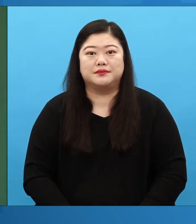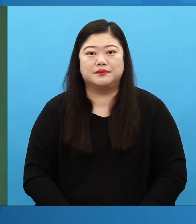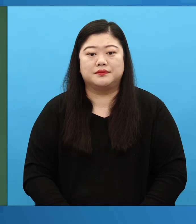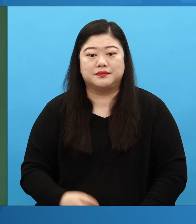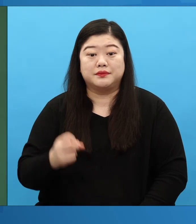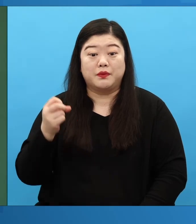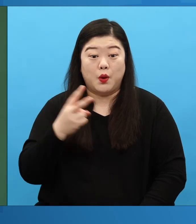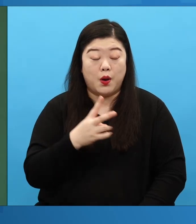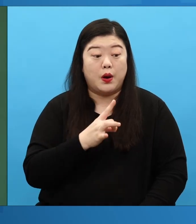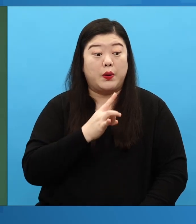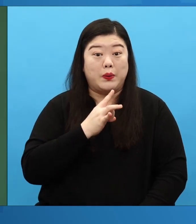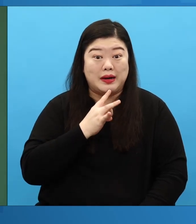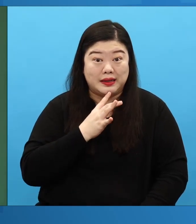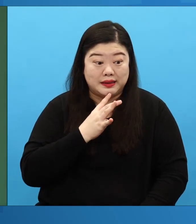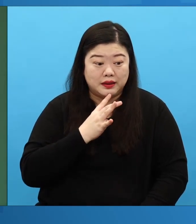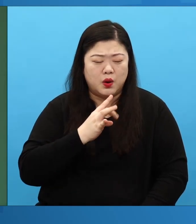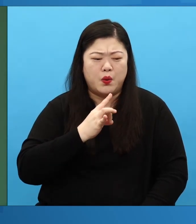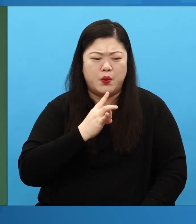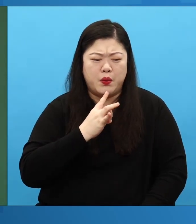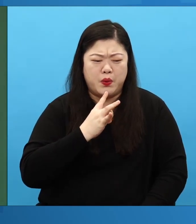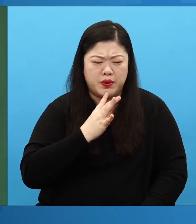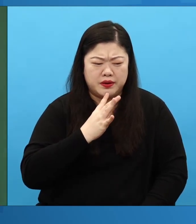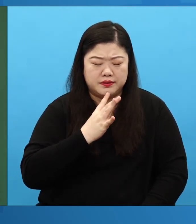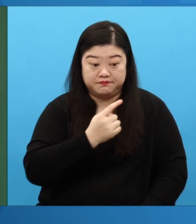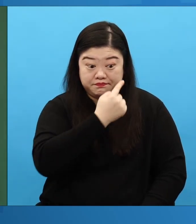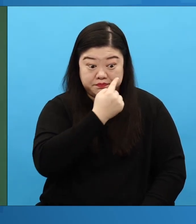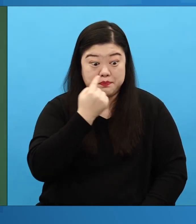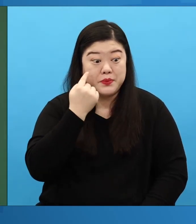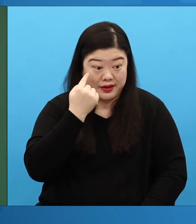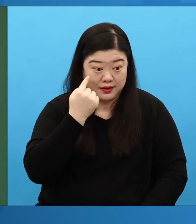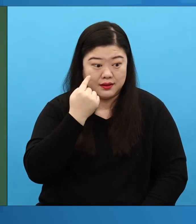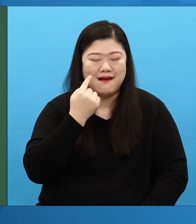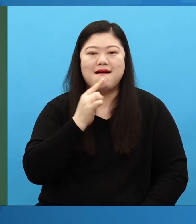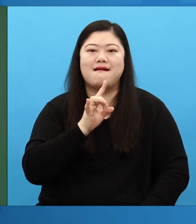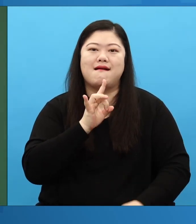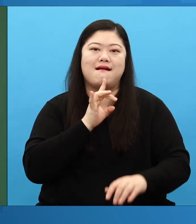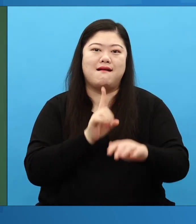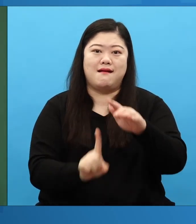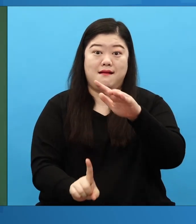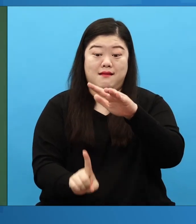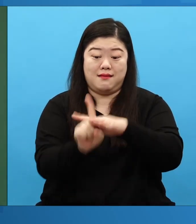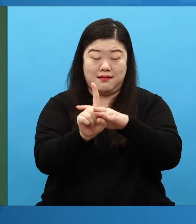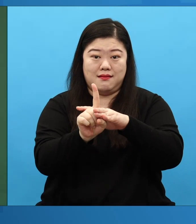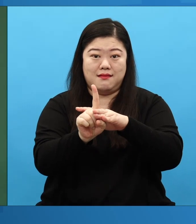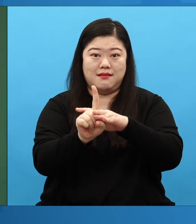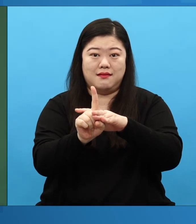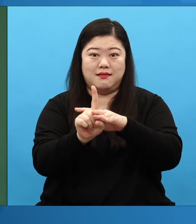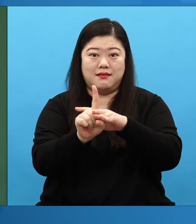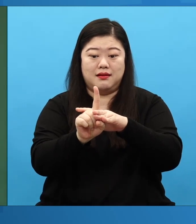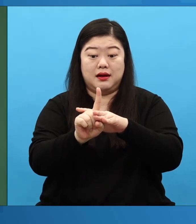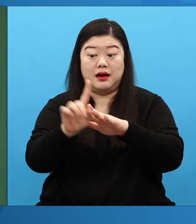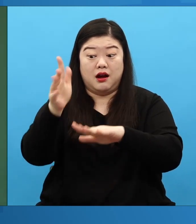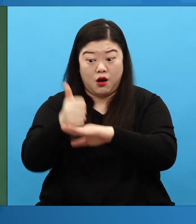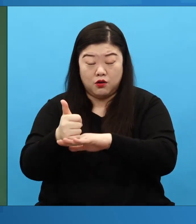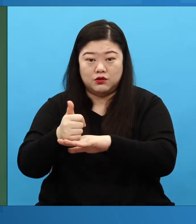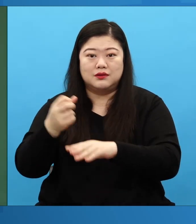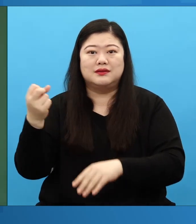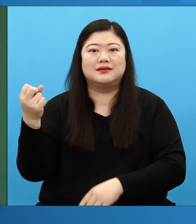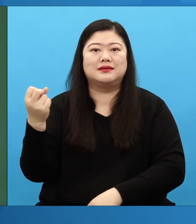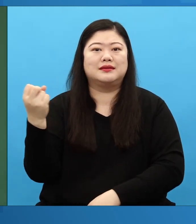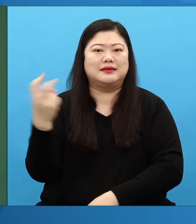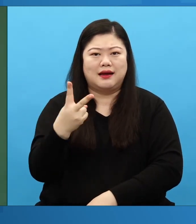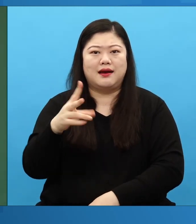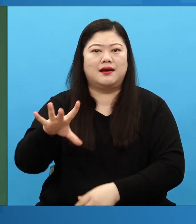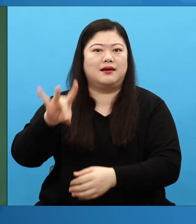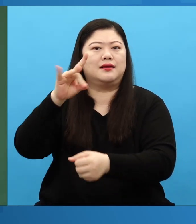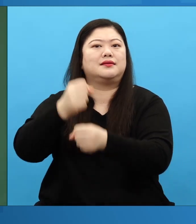확인되면 기다리면 되죠. 유일성. And then as you confirm and wait, you see the uniqueness. 그러고 재창조에 도전하는 거. And then you challenge